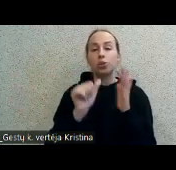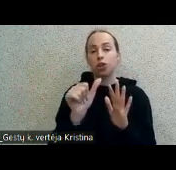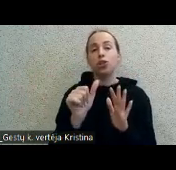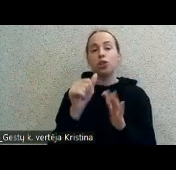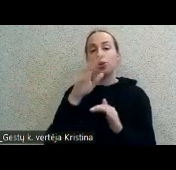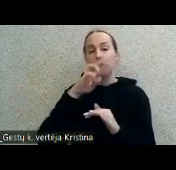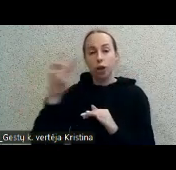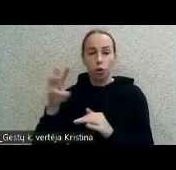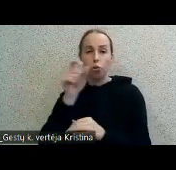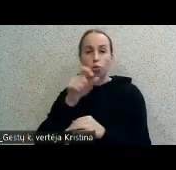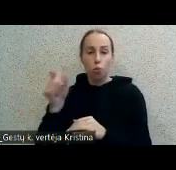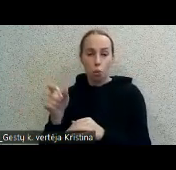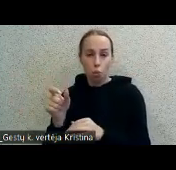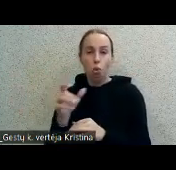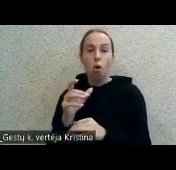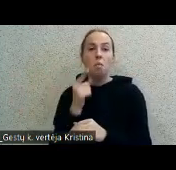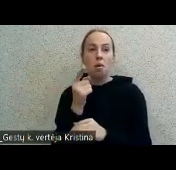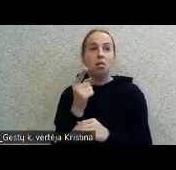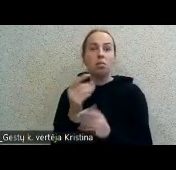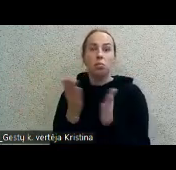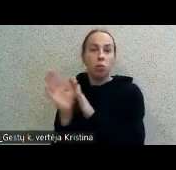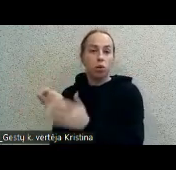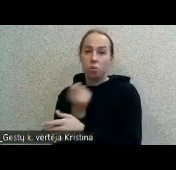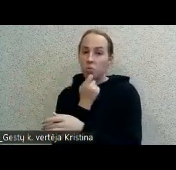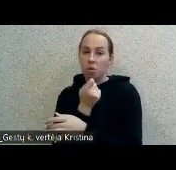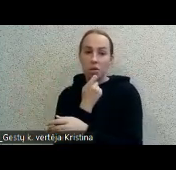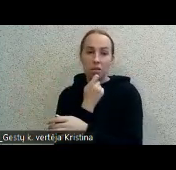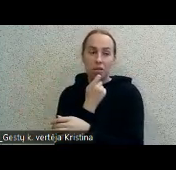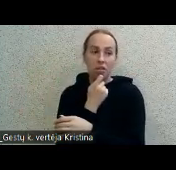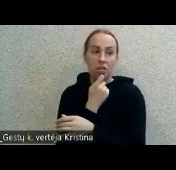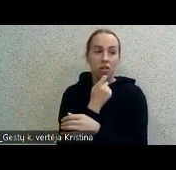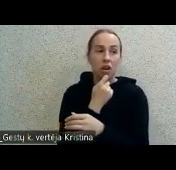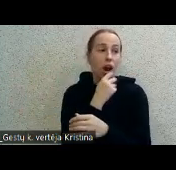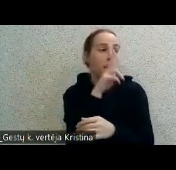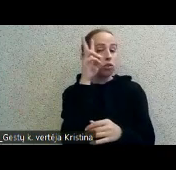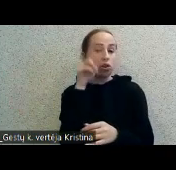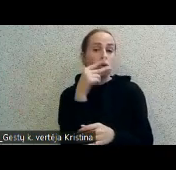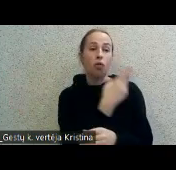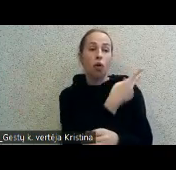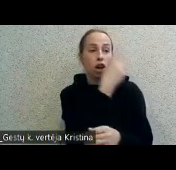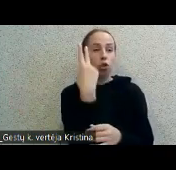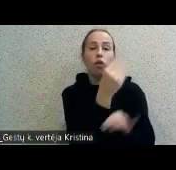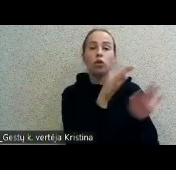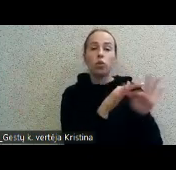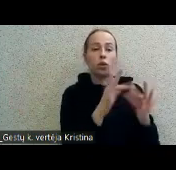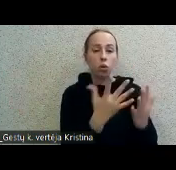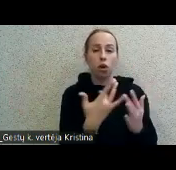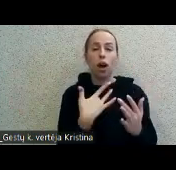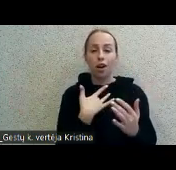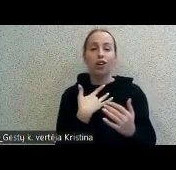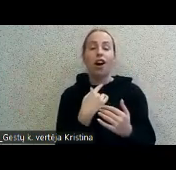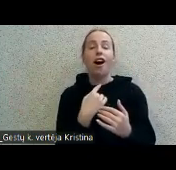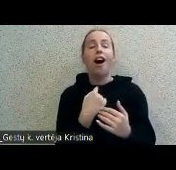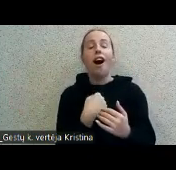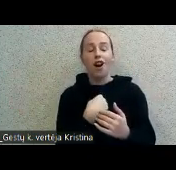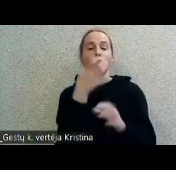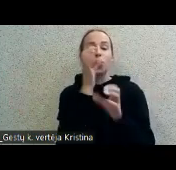šokiruojantys skaičiai. Aš pasižiūrėjau, kaip atrodo situacija Lietuvoje, bet gal klystu, jūs galite pasakyti, aš padariau Google tyrimą,